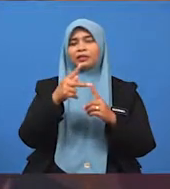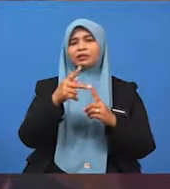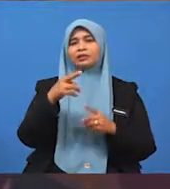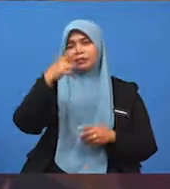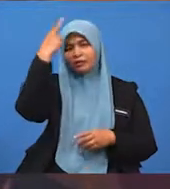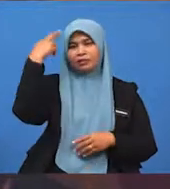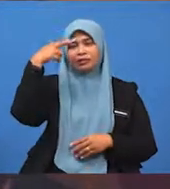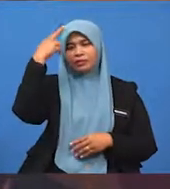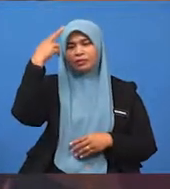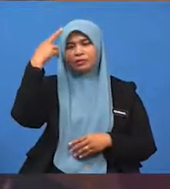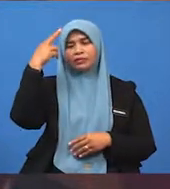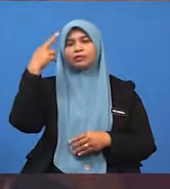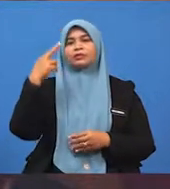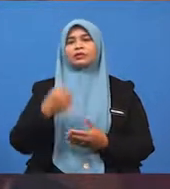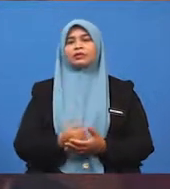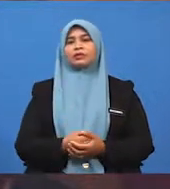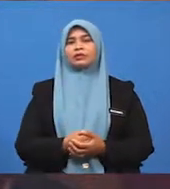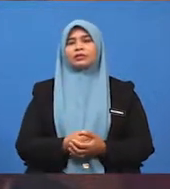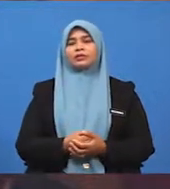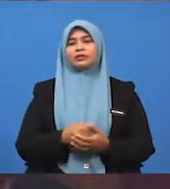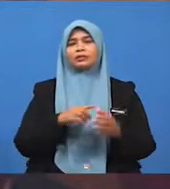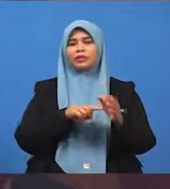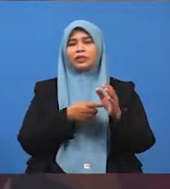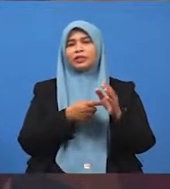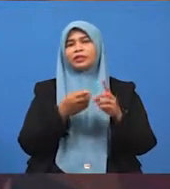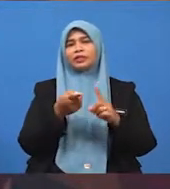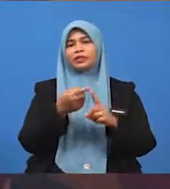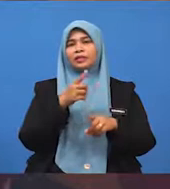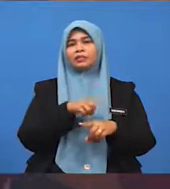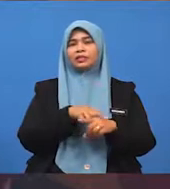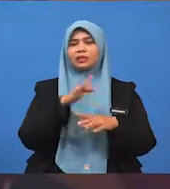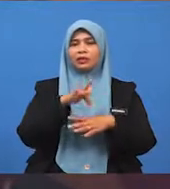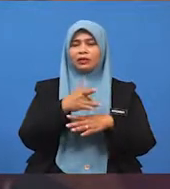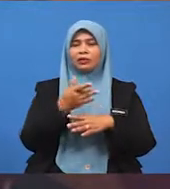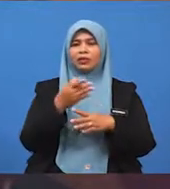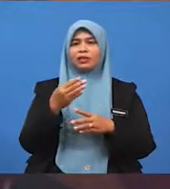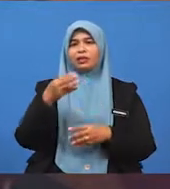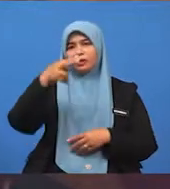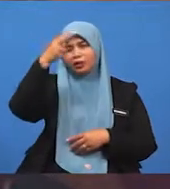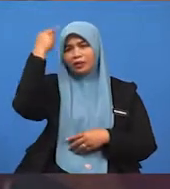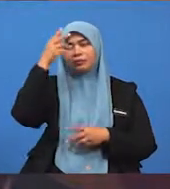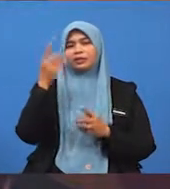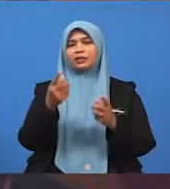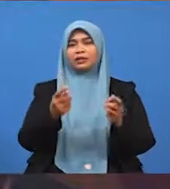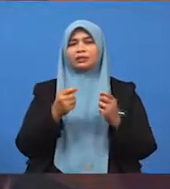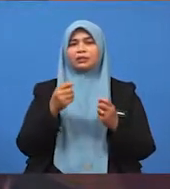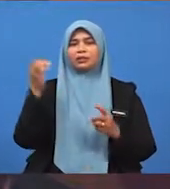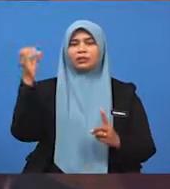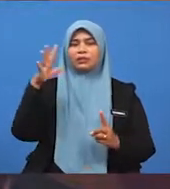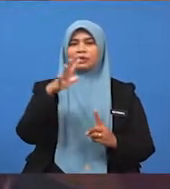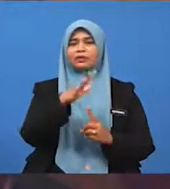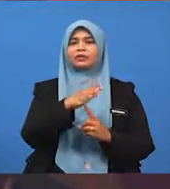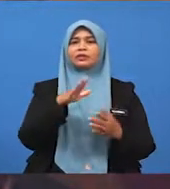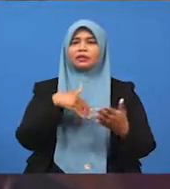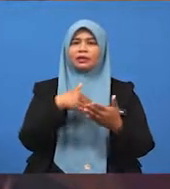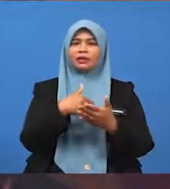terakhir. Semoga kita mendapat hidayah untuk memahami dan mempraktikkan segala yang diturunkan